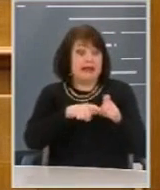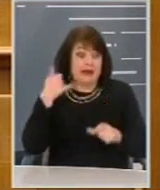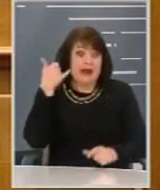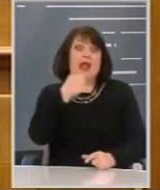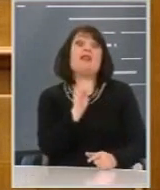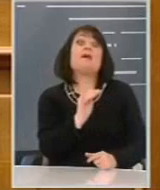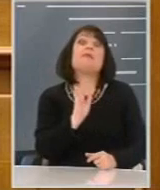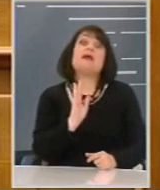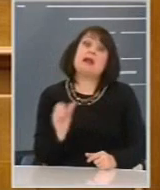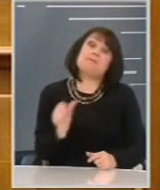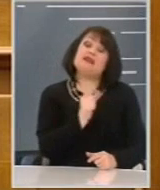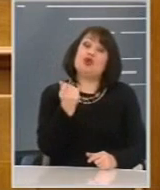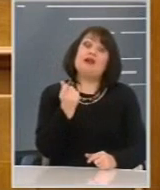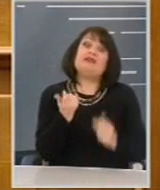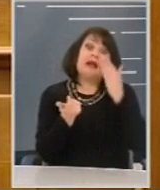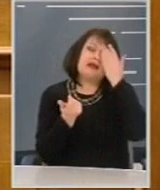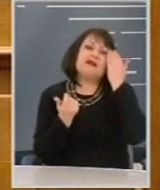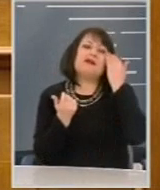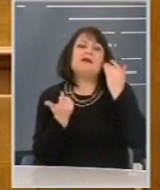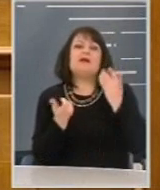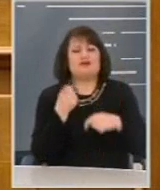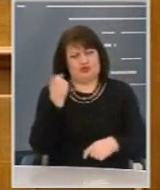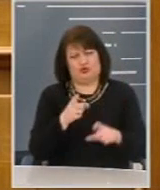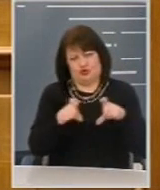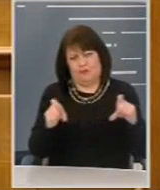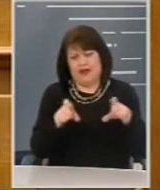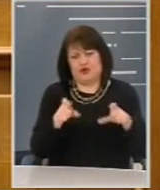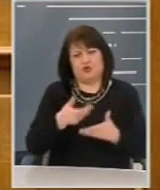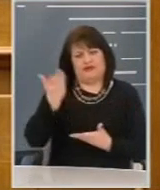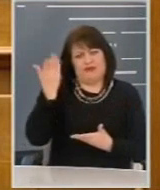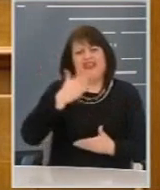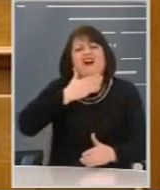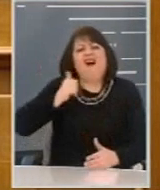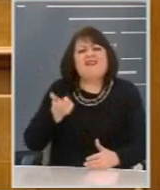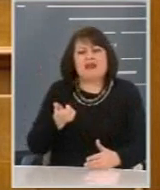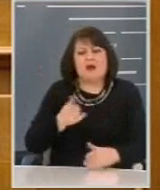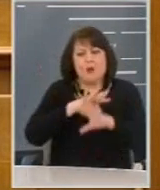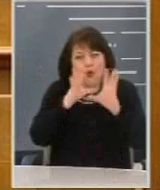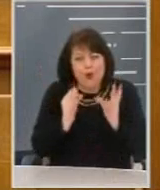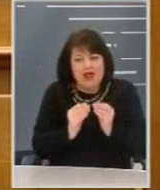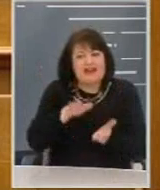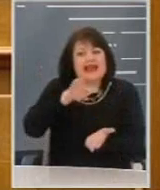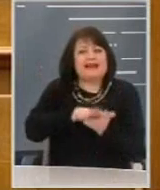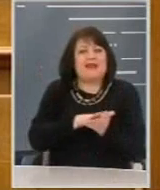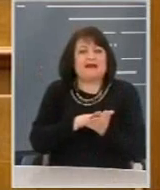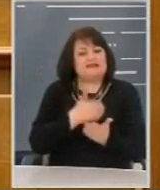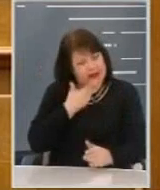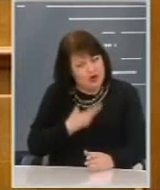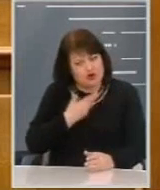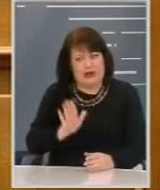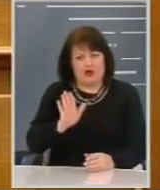ακόμα τηλέφωνο τον κύριο Κυριάκο Μητσοτάκη, που είναι ο μεγαλομέτοχος του Κήρυκα. Όλα αυτά προέκυψαν από τις καταθέσεις, κύριε Πρόεδρε,